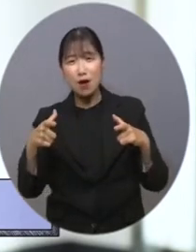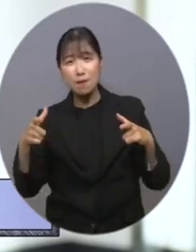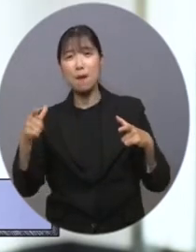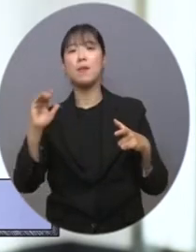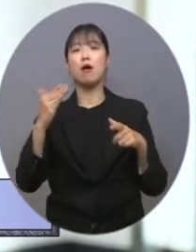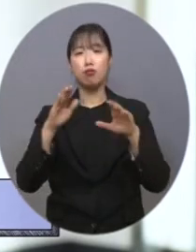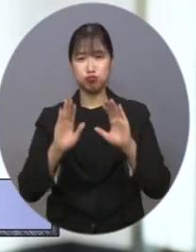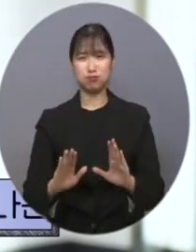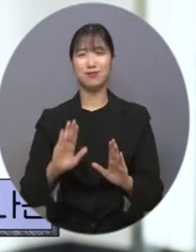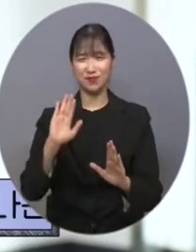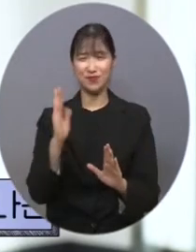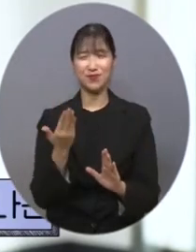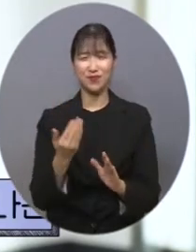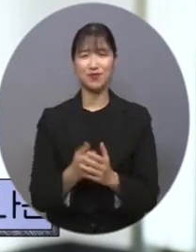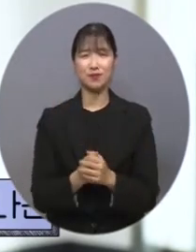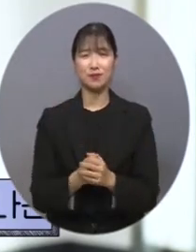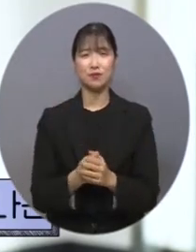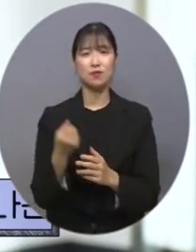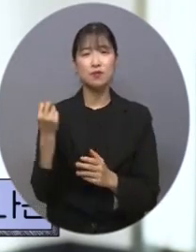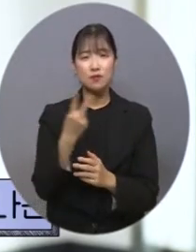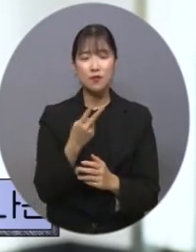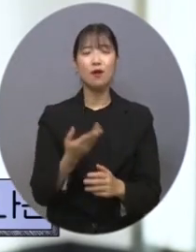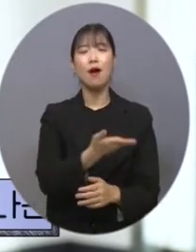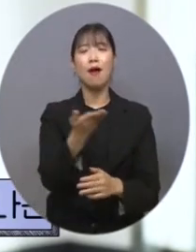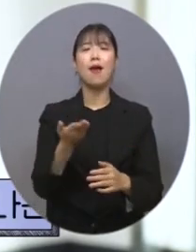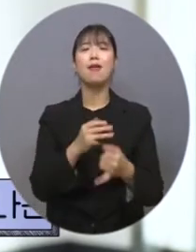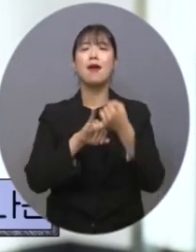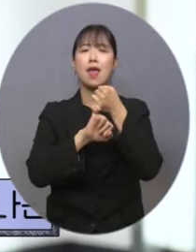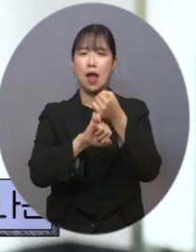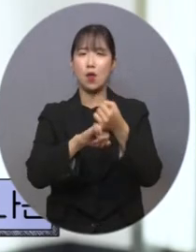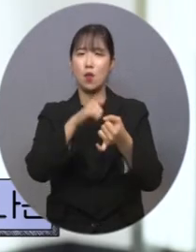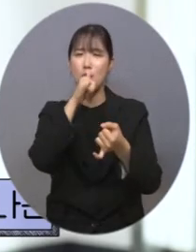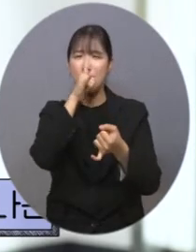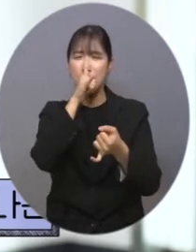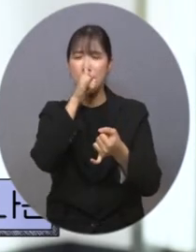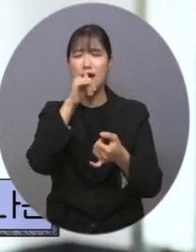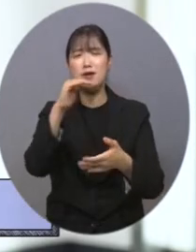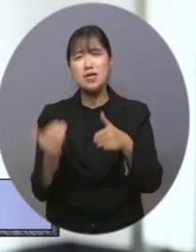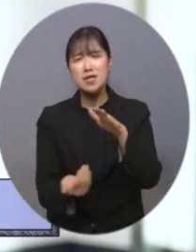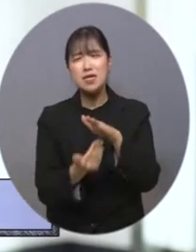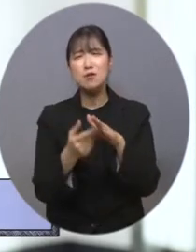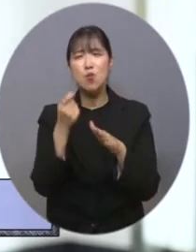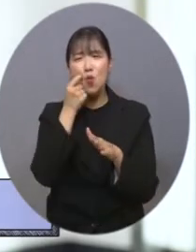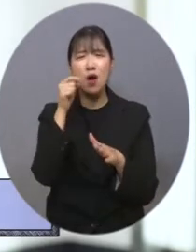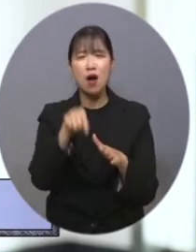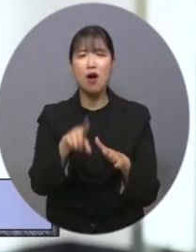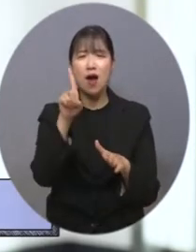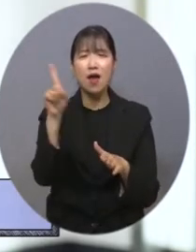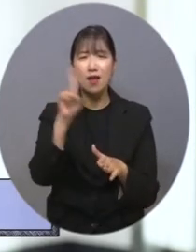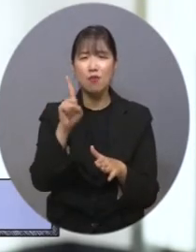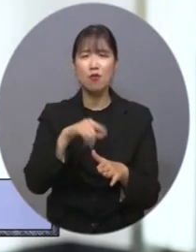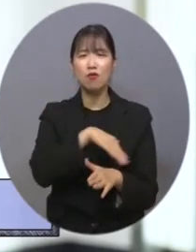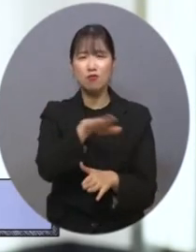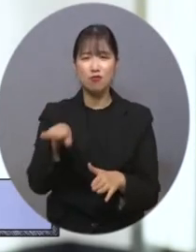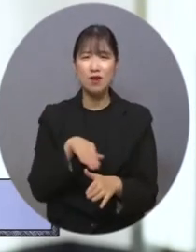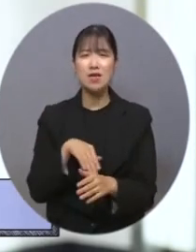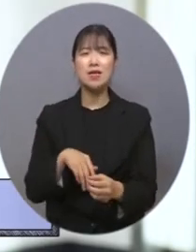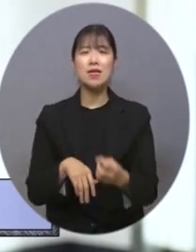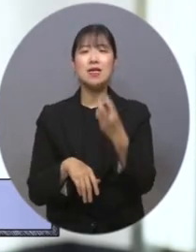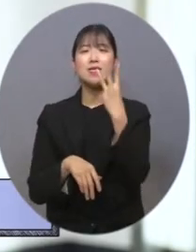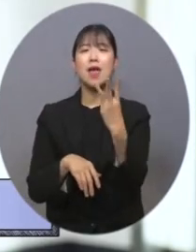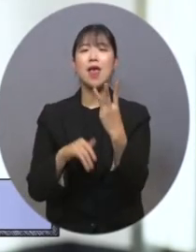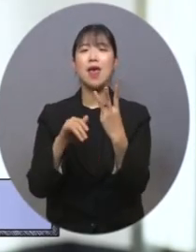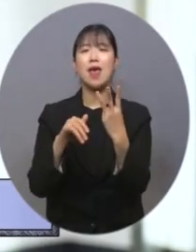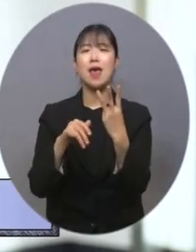것 같습니다. 그리고 이제 제가 직원들한테 한 약속이 있는데 아직까지 다 못 지킨 거 하나는 우리 언제 세 자리 한번